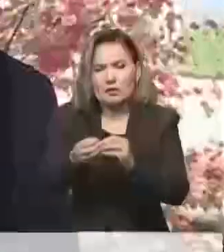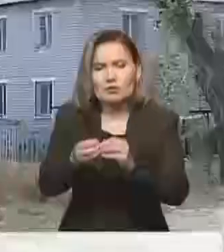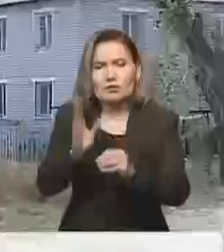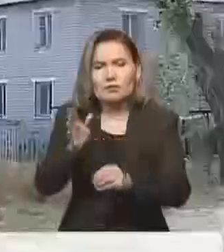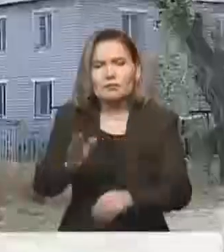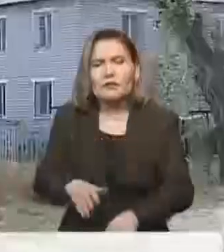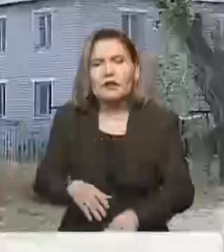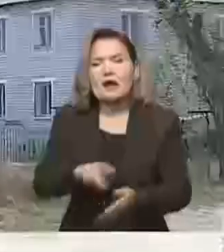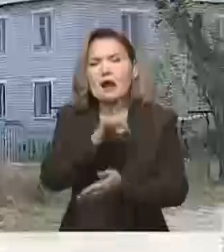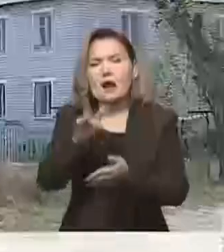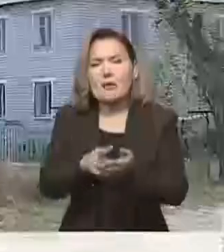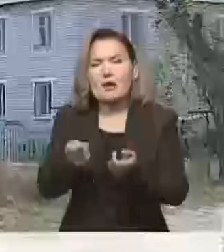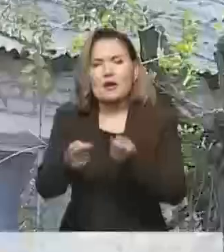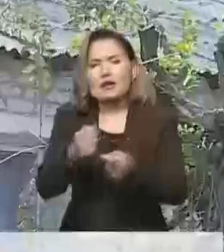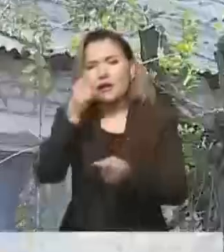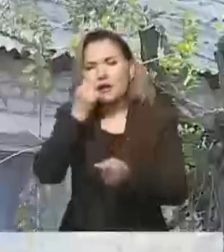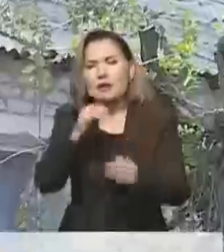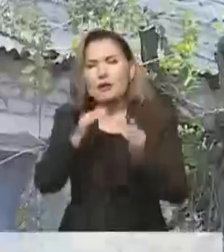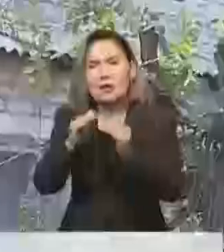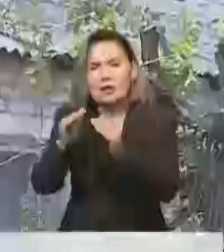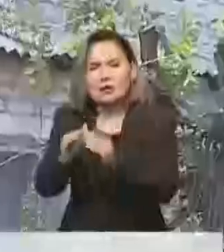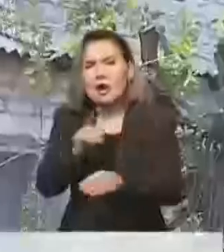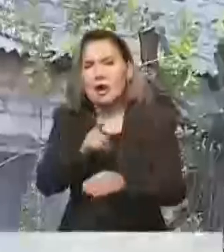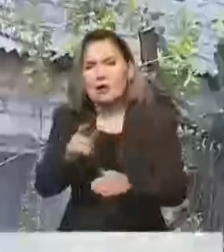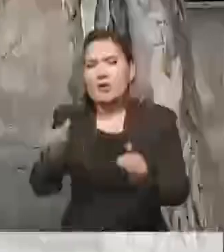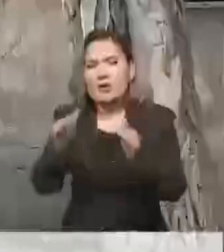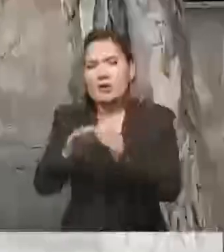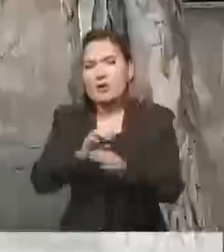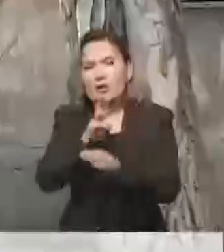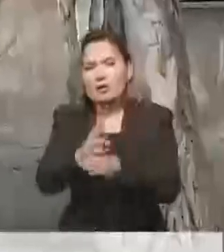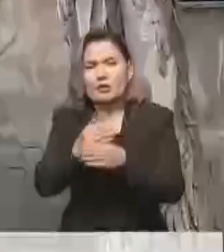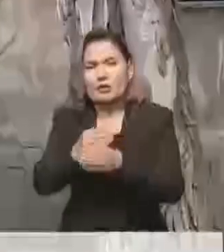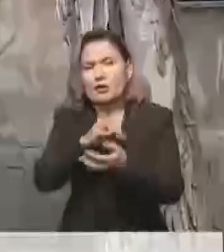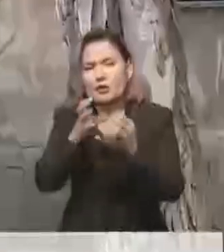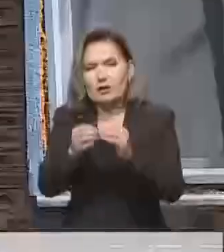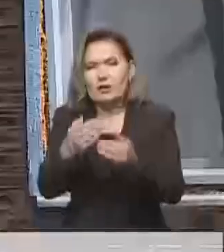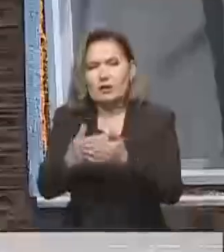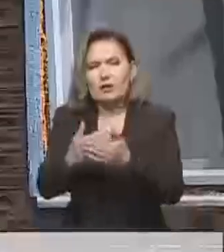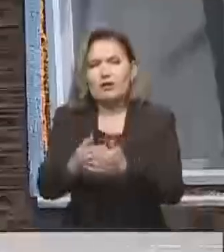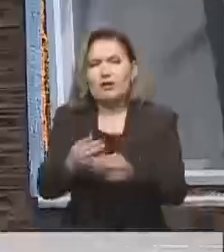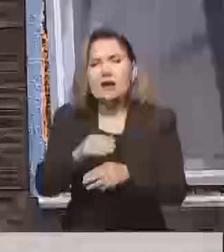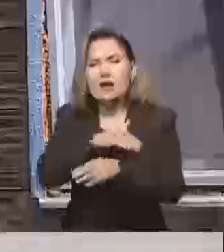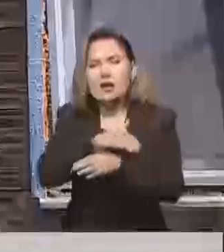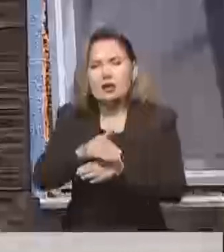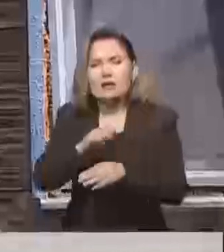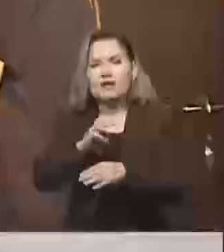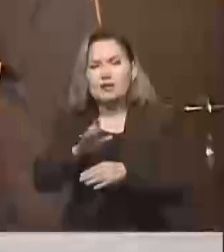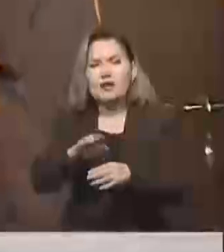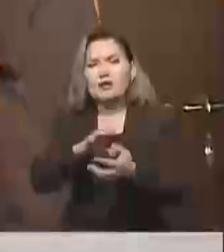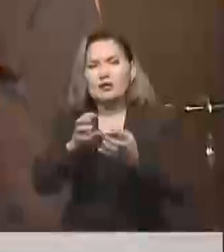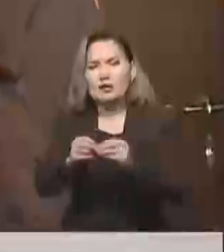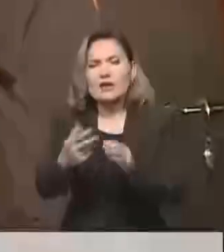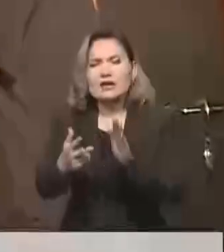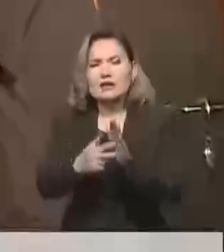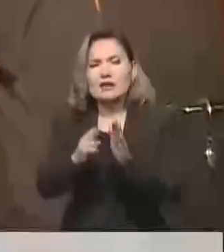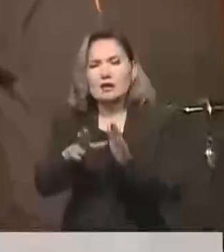апатты ғимарат тұрғындарына баспана құнын өтеуді де ұсынып отыр. Мәселен, Тынышбаев көшесіндегі мына үйдегі 8 пәтерді сатып алуға бюджеттен